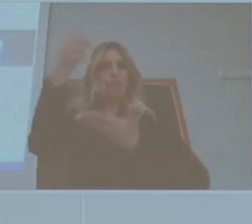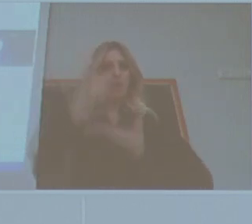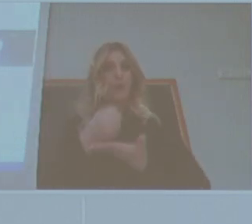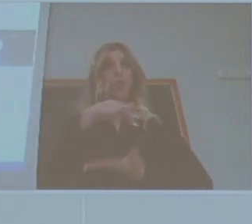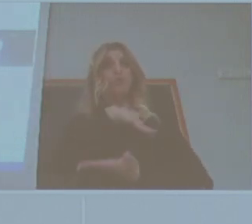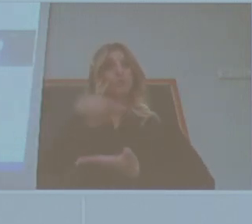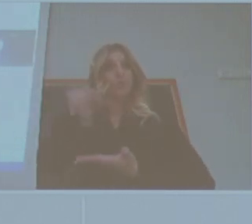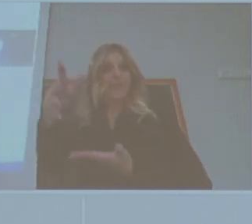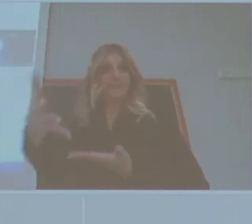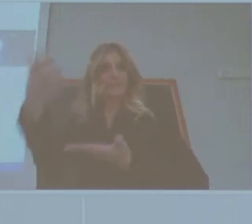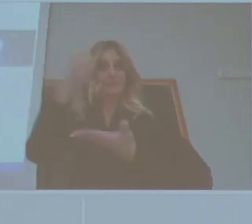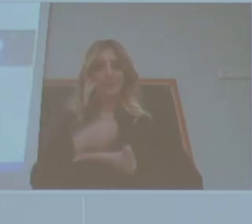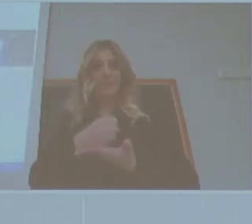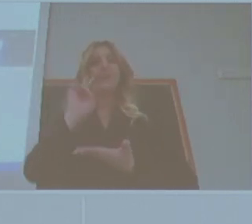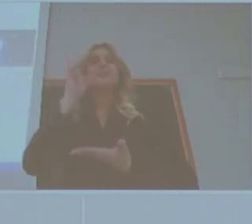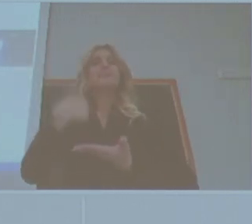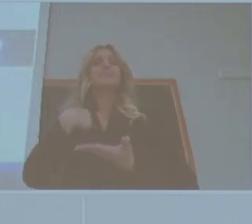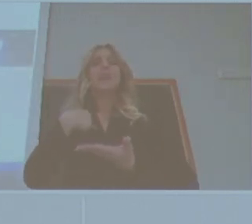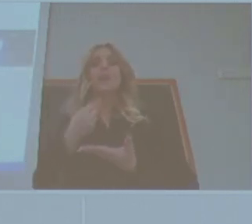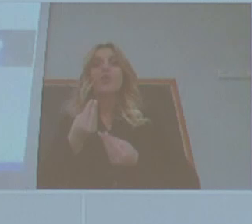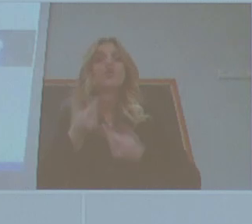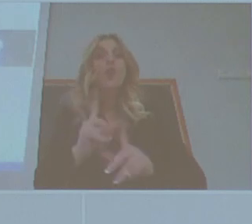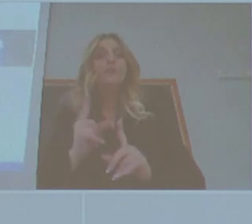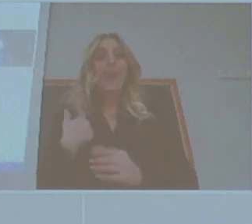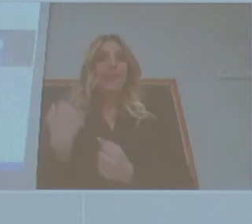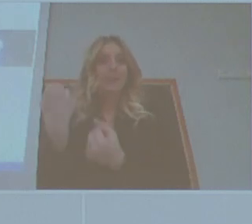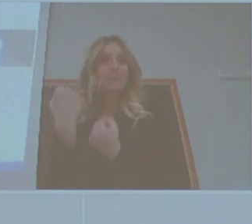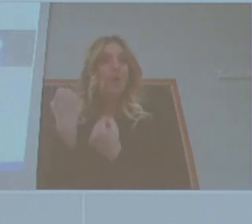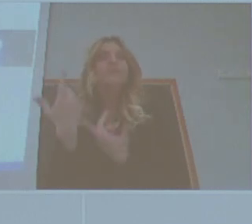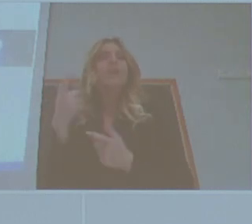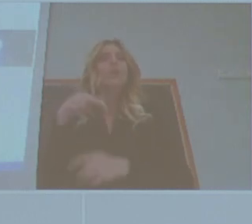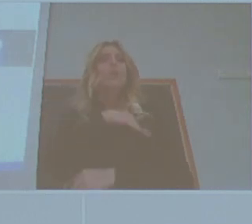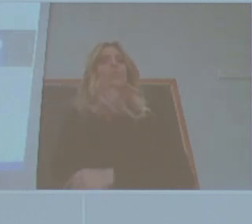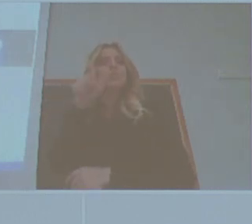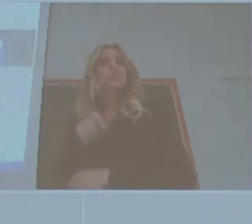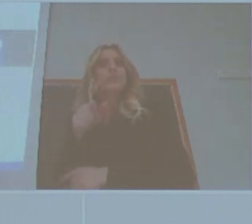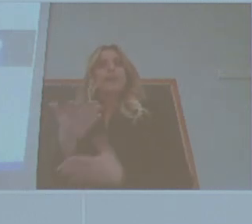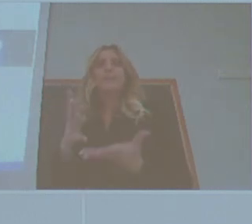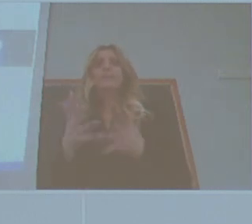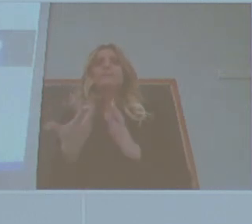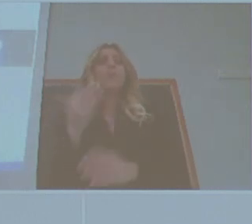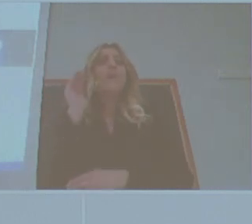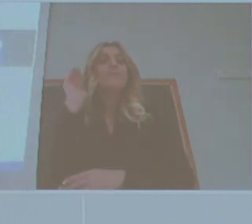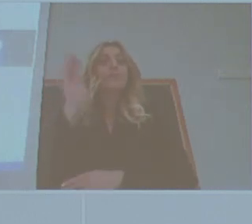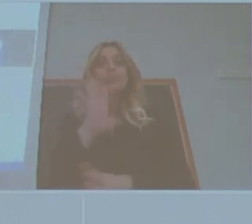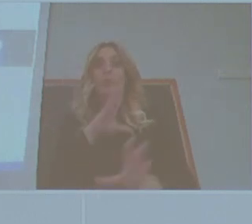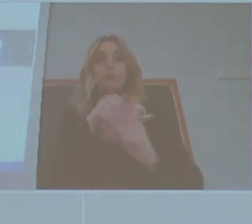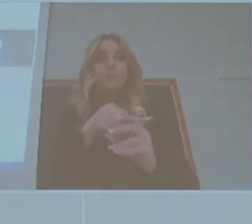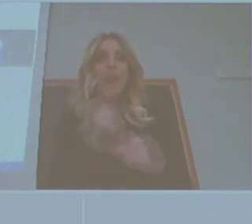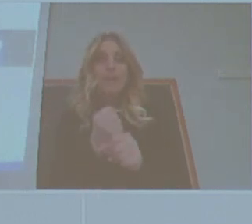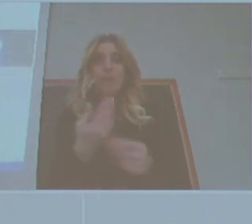studente. Se non si inietta potere cognitivo, lo studente o il futuro soggetto non può entrare nel lavoro, non lo